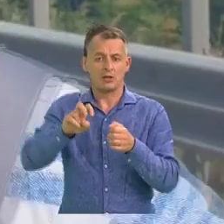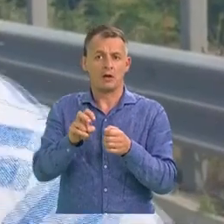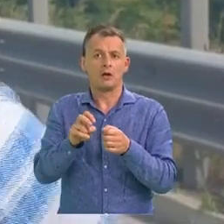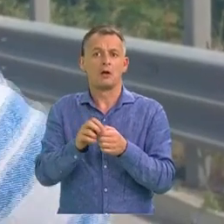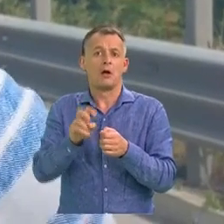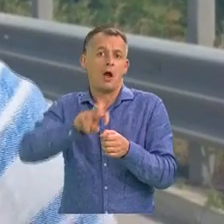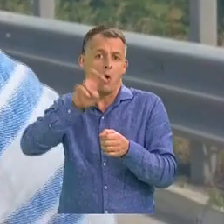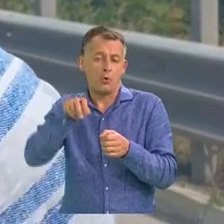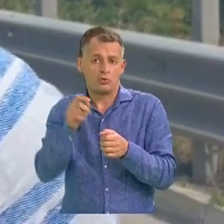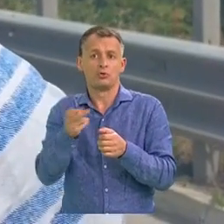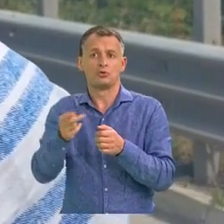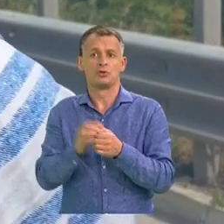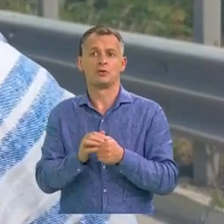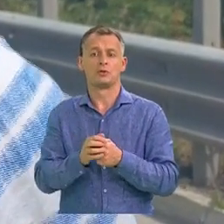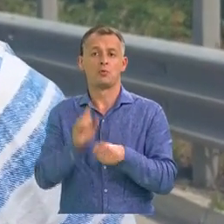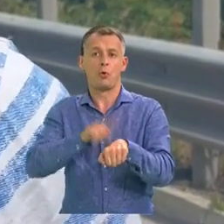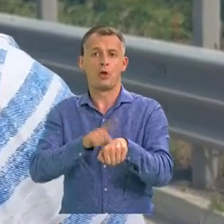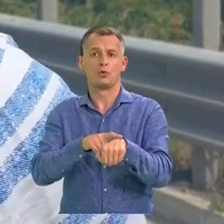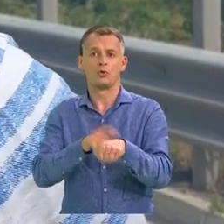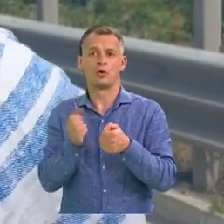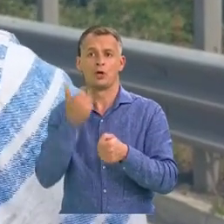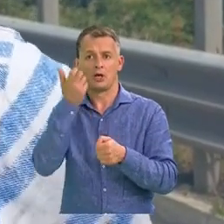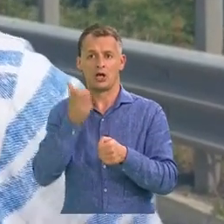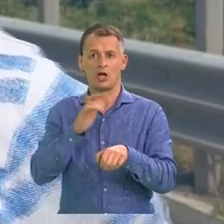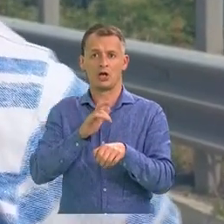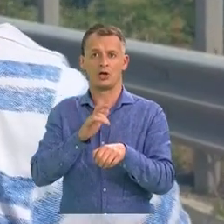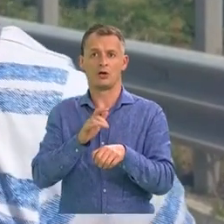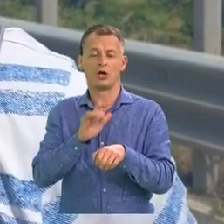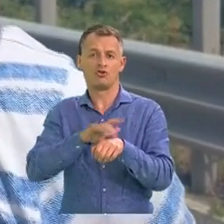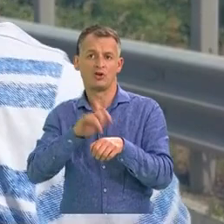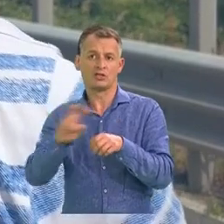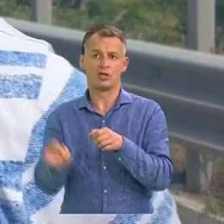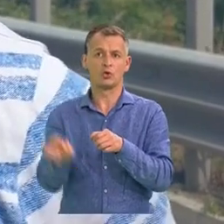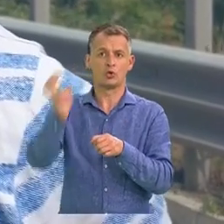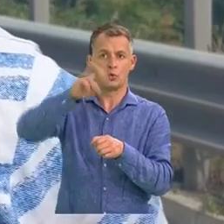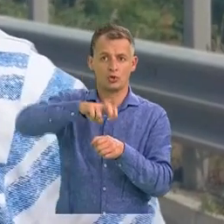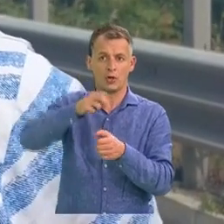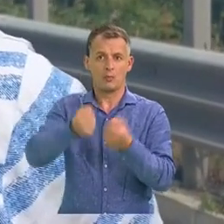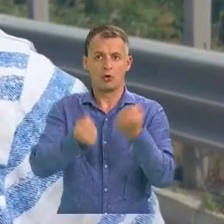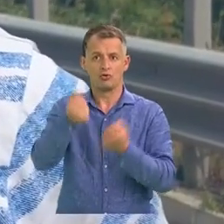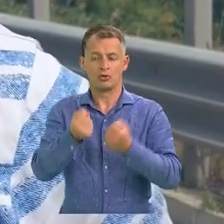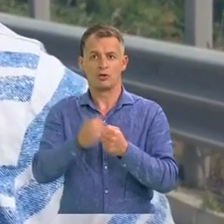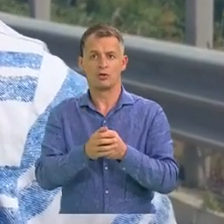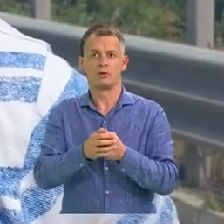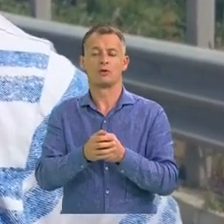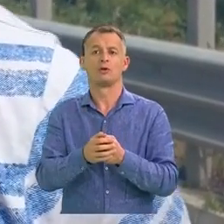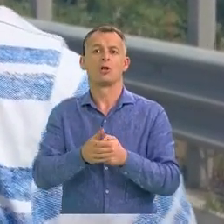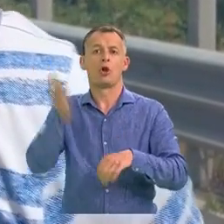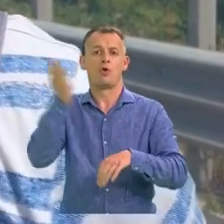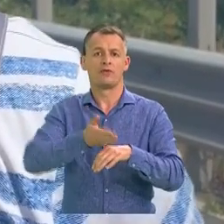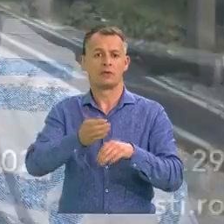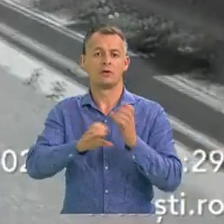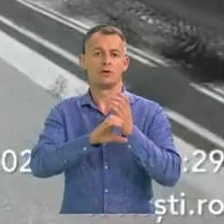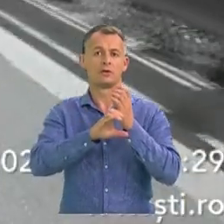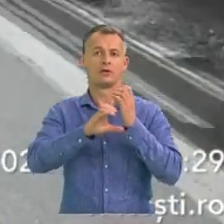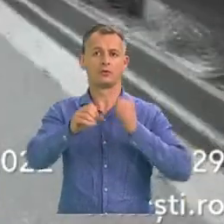vorba și în momentul când se vine la mașină, foarte aproape camionul respectiv și l-a